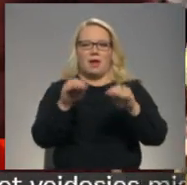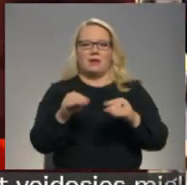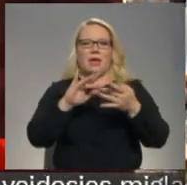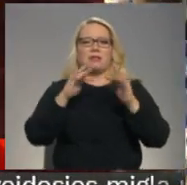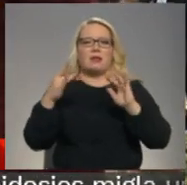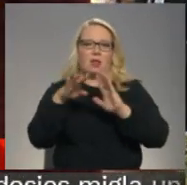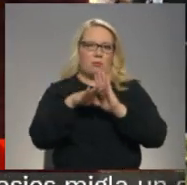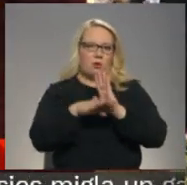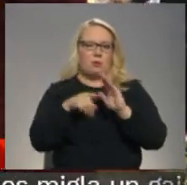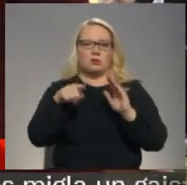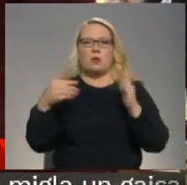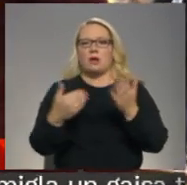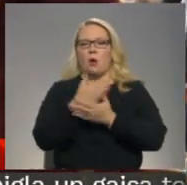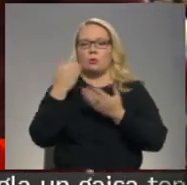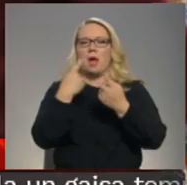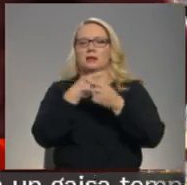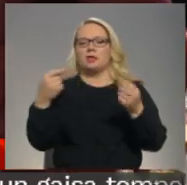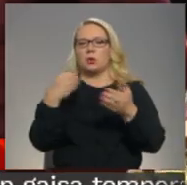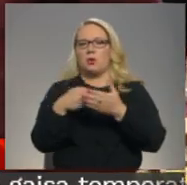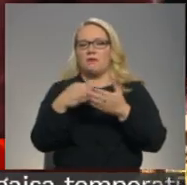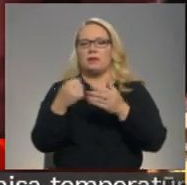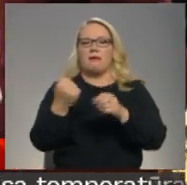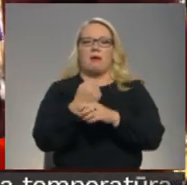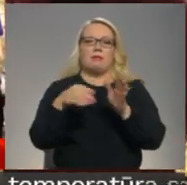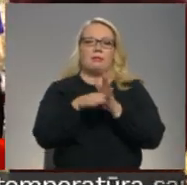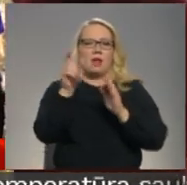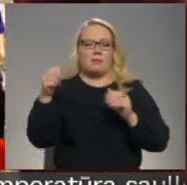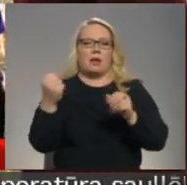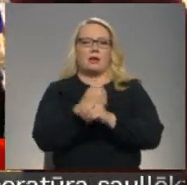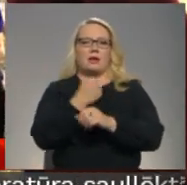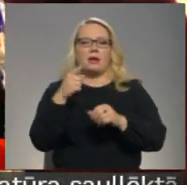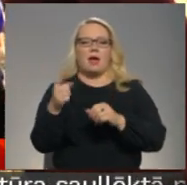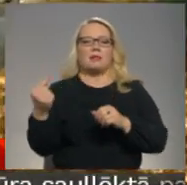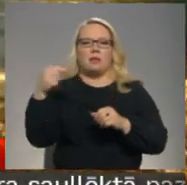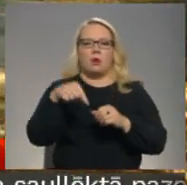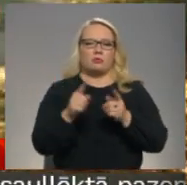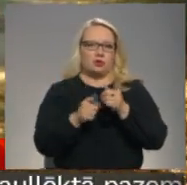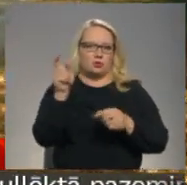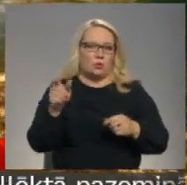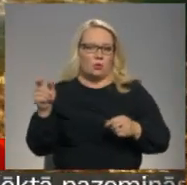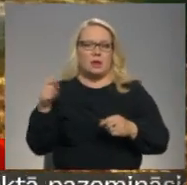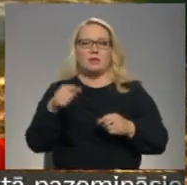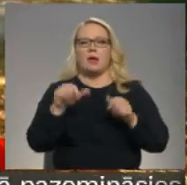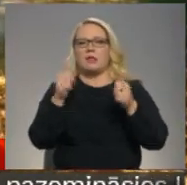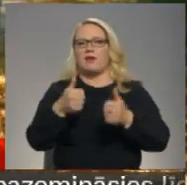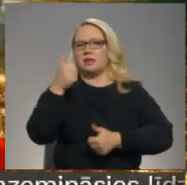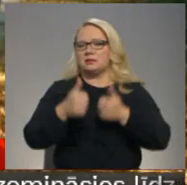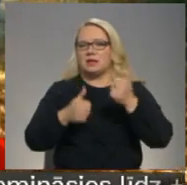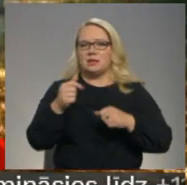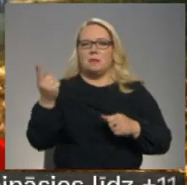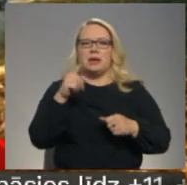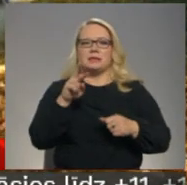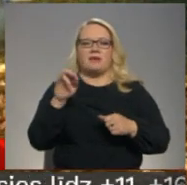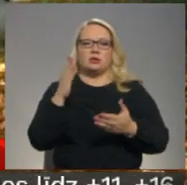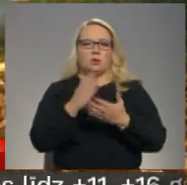interneta programmā. Šo jauninājumu atzinīgi novērtē gan dalībnieki, gan līdzatbraukušie pedagogi. Šāda veida sacensības Skrīviros